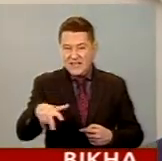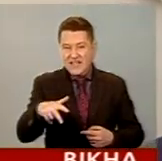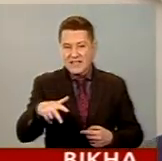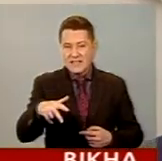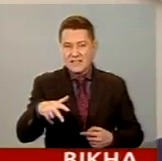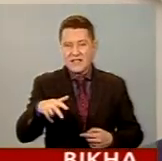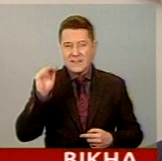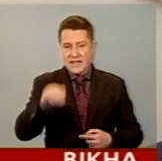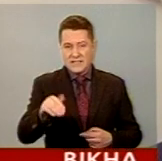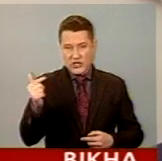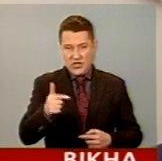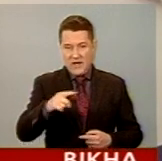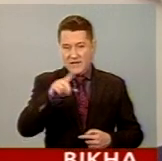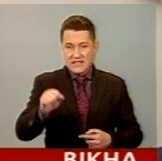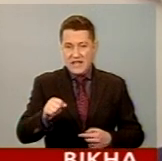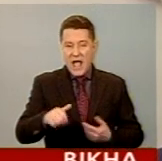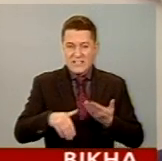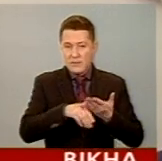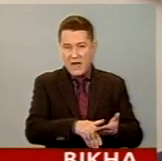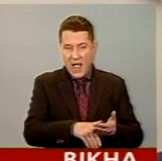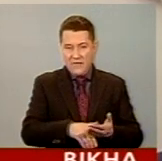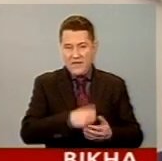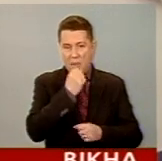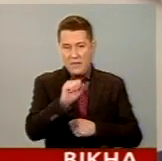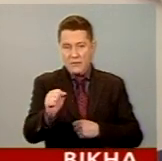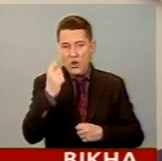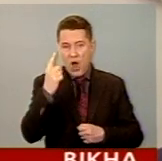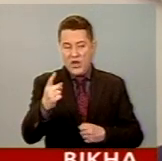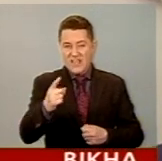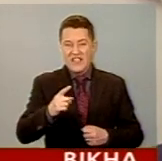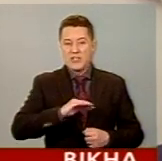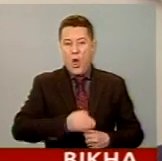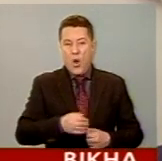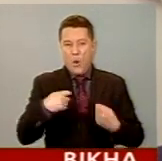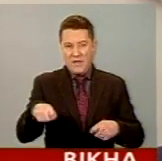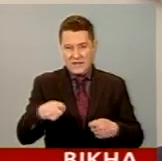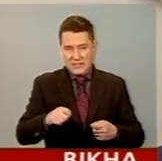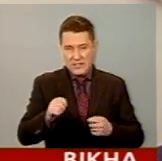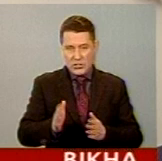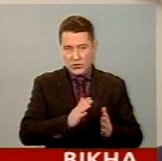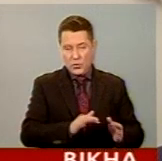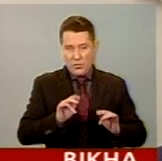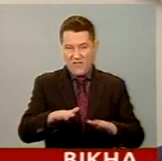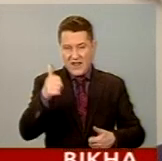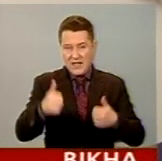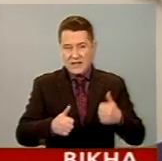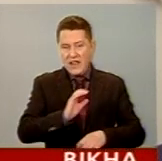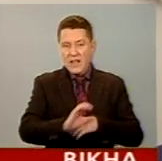гривень за сприяння у перемозі однієї з комерційних структур при проведенні тендеру на